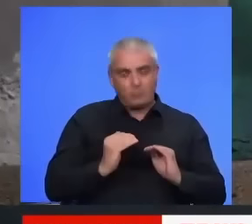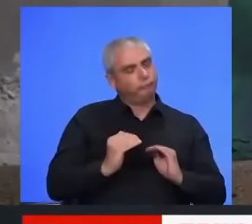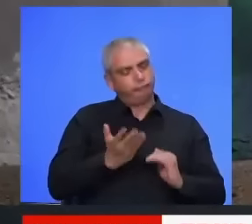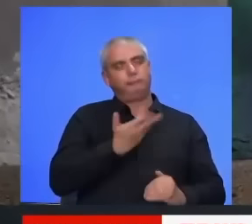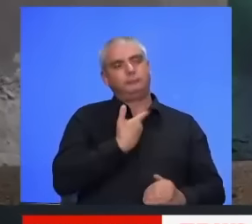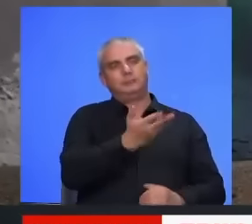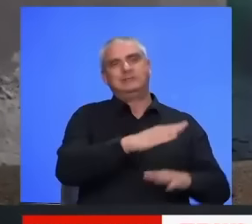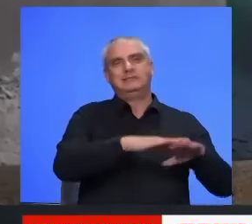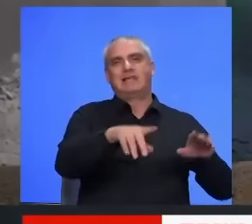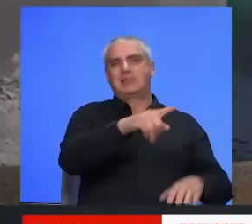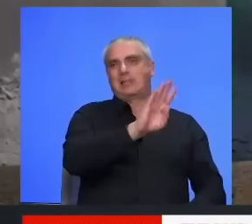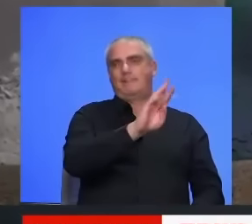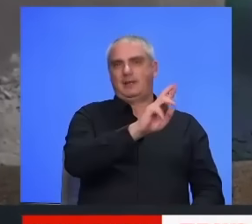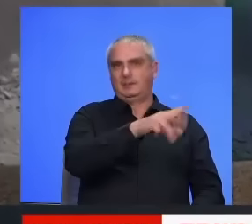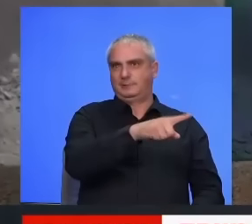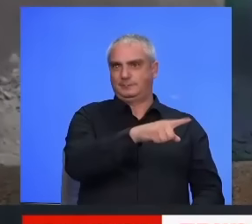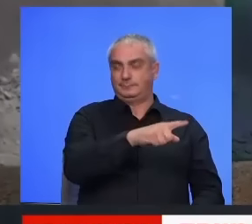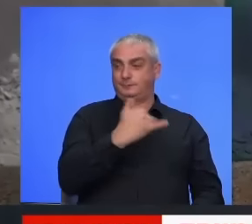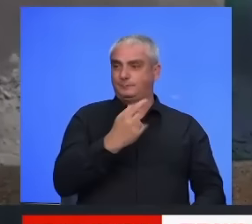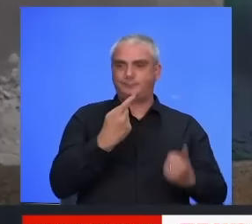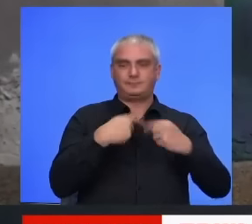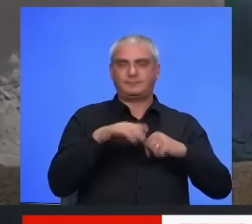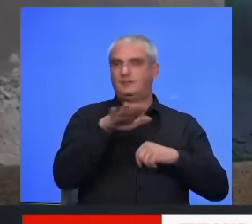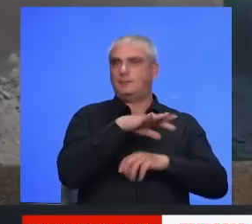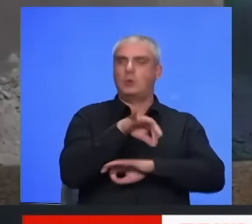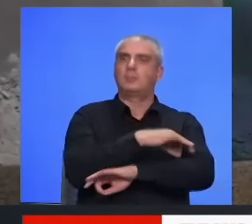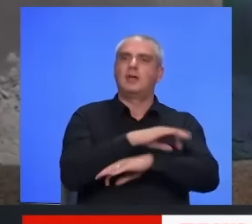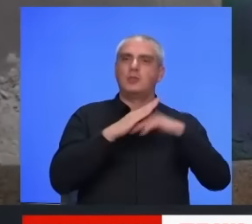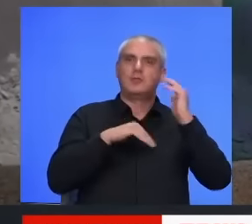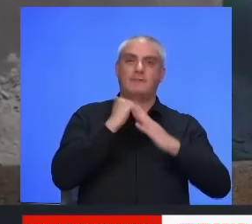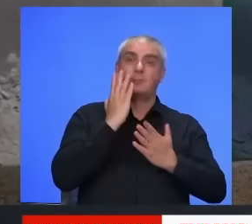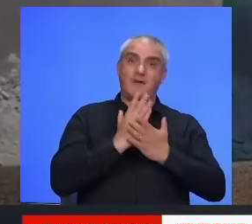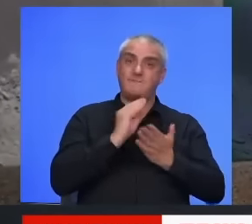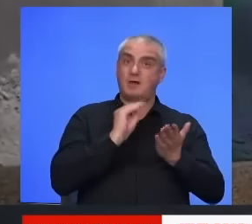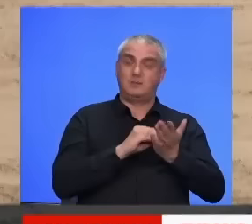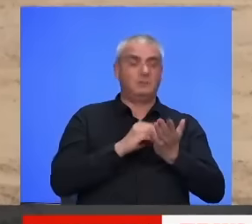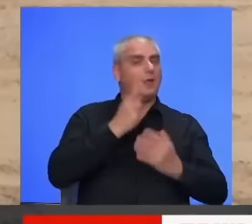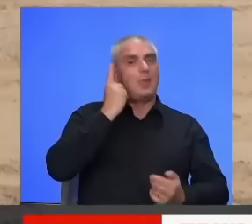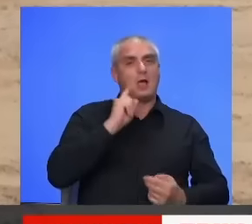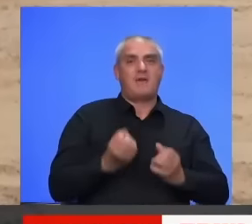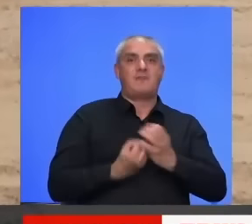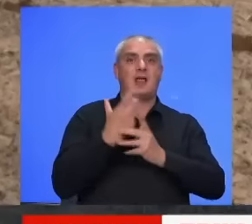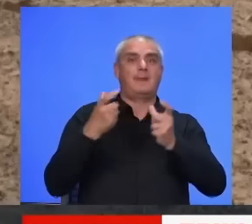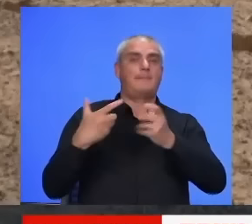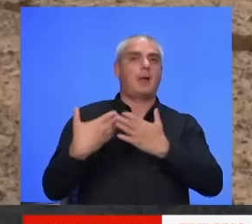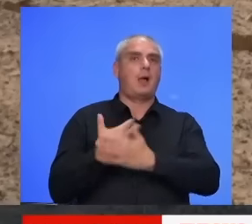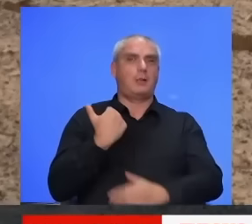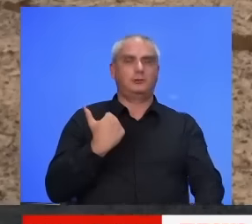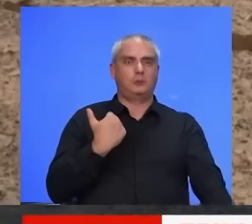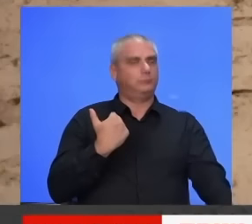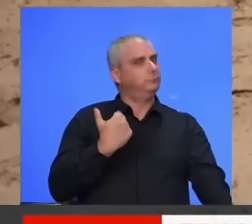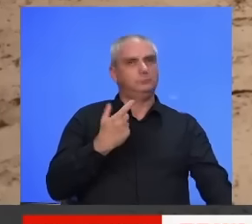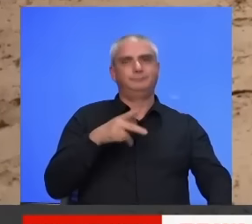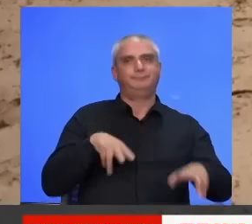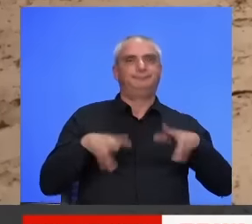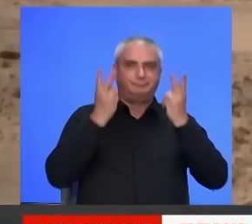את שדה בריר. ועכשיו הוועדה המחוזית לתכנון ובנייה שכבר קבעה שהם חייבים להקים בריכה חדשה, עושה אחורה